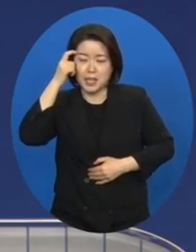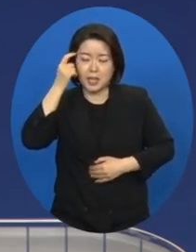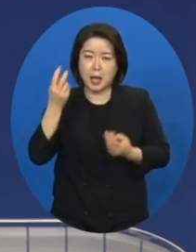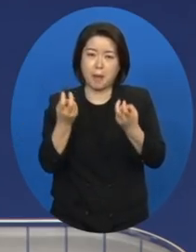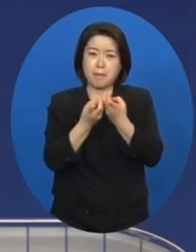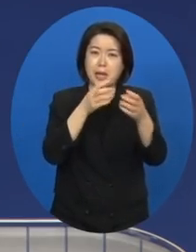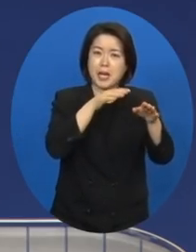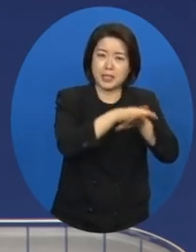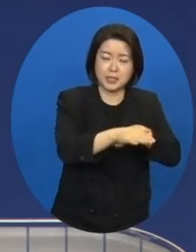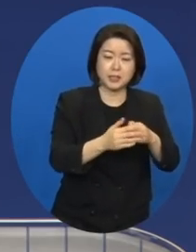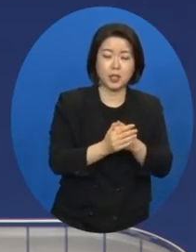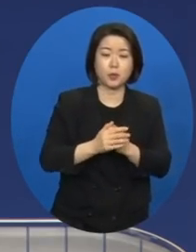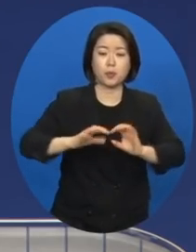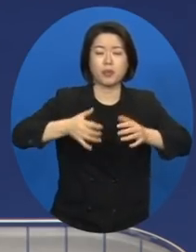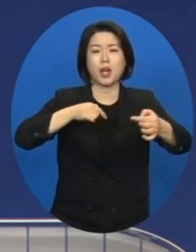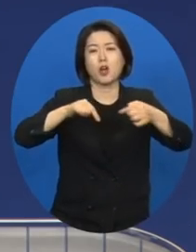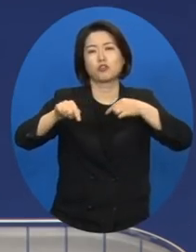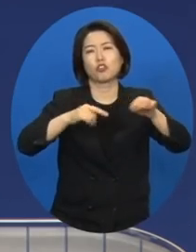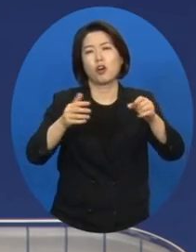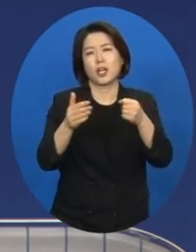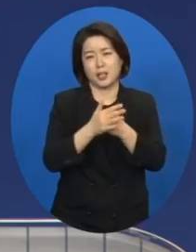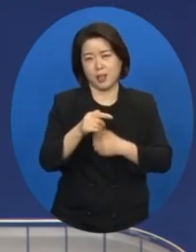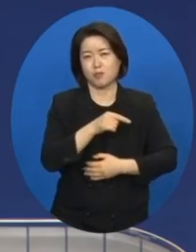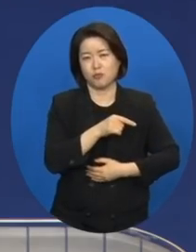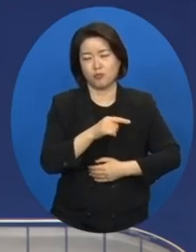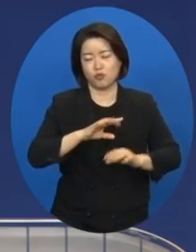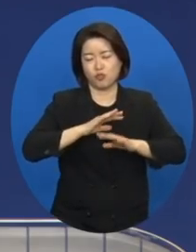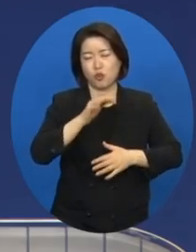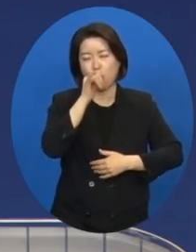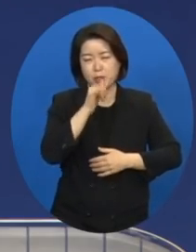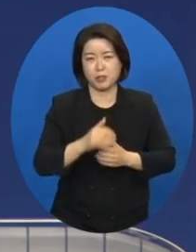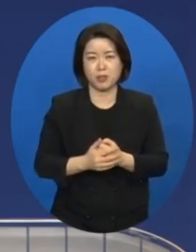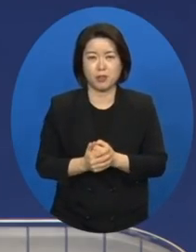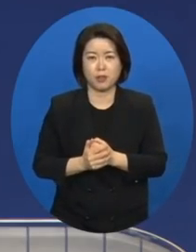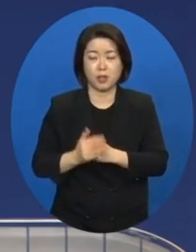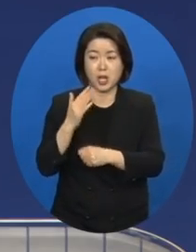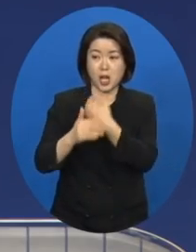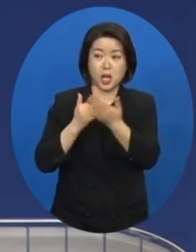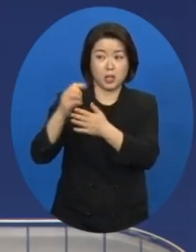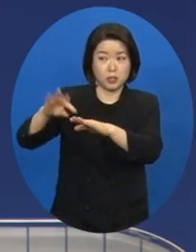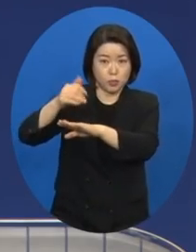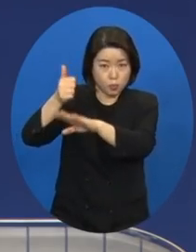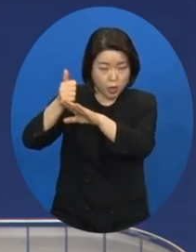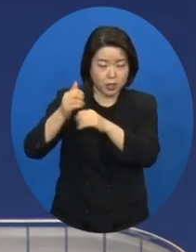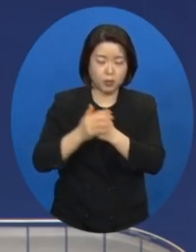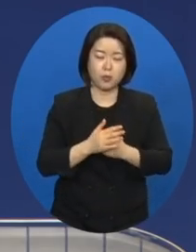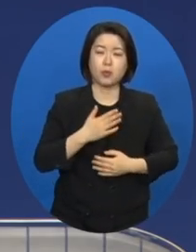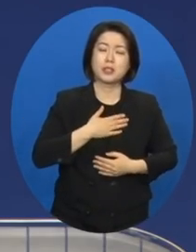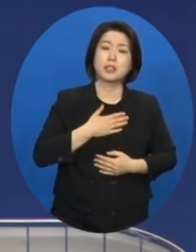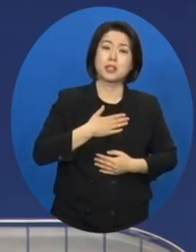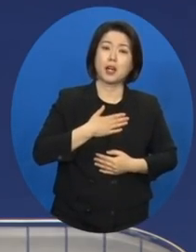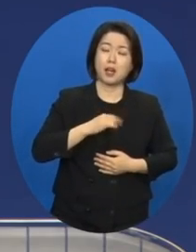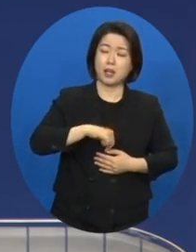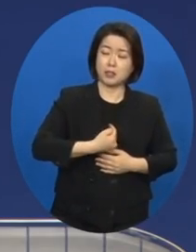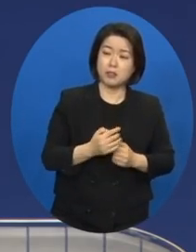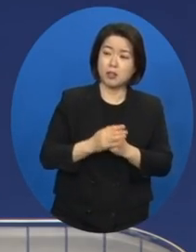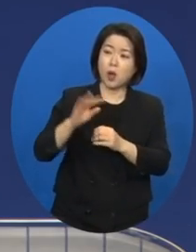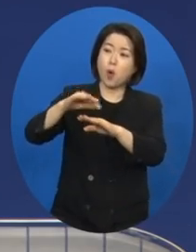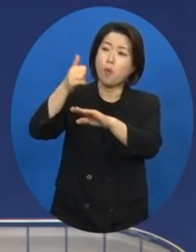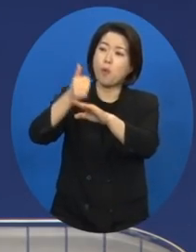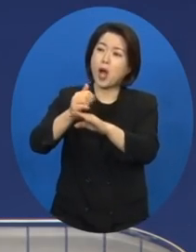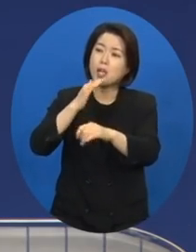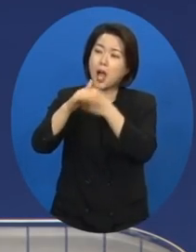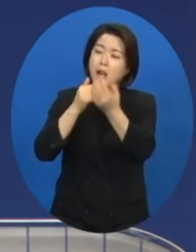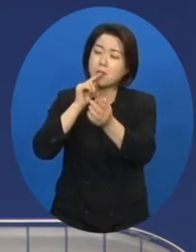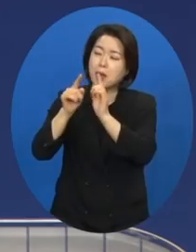방식대로 나라를 운영했기 때문에 그래요. 그러니까 하나님이 왕이시고 자기는 그 왕이신 주님 말씀에 따라 나라를